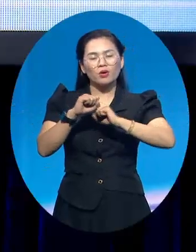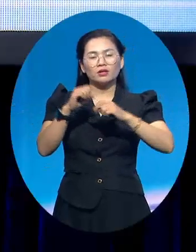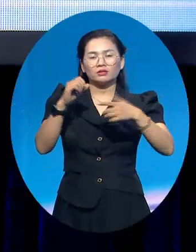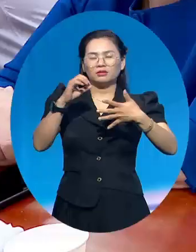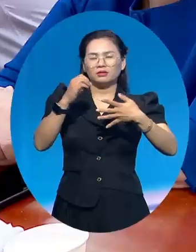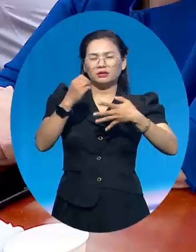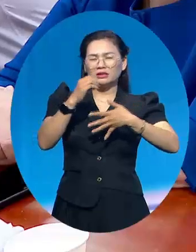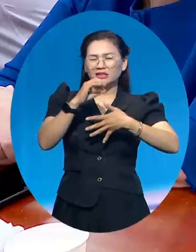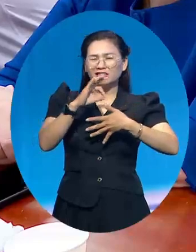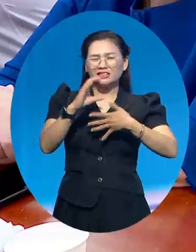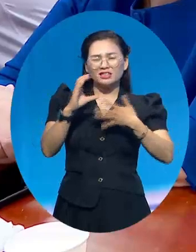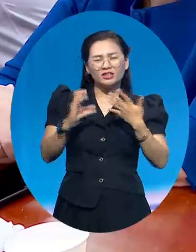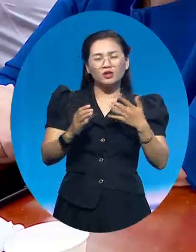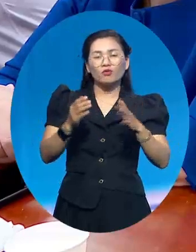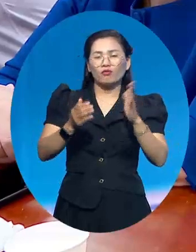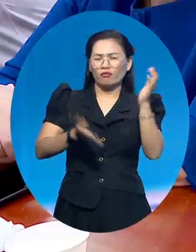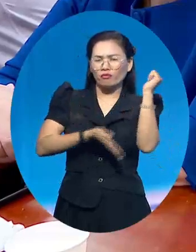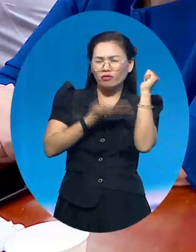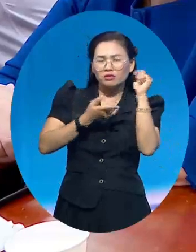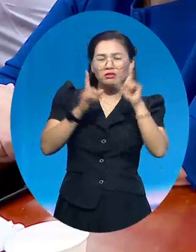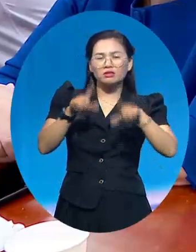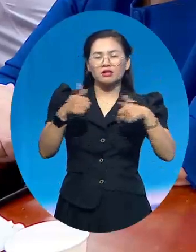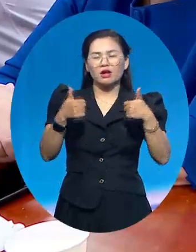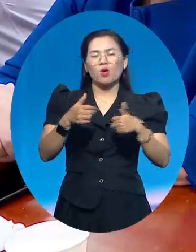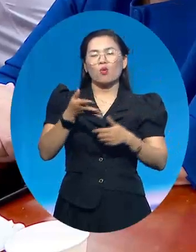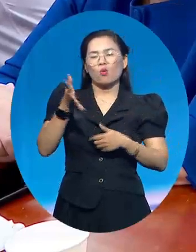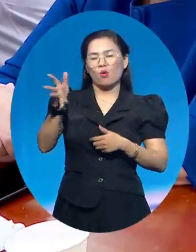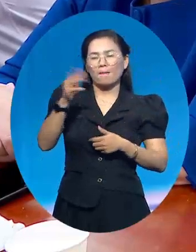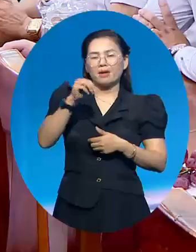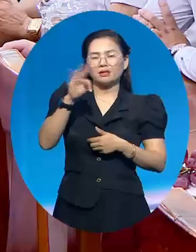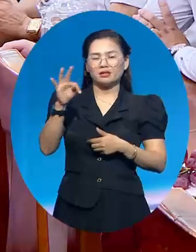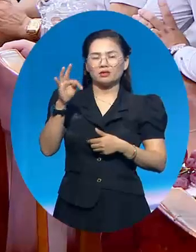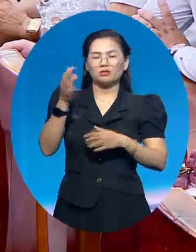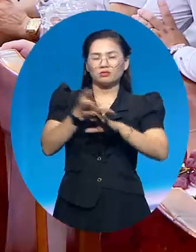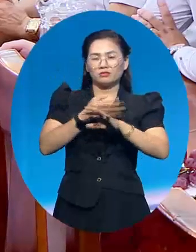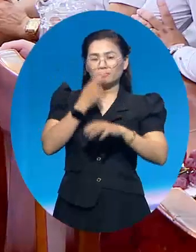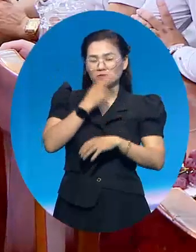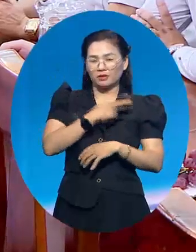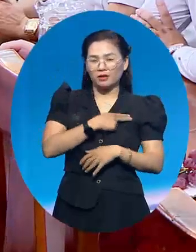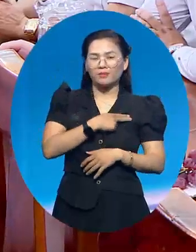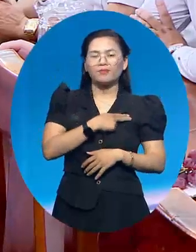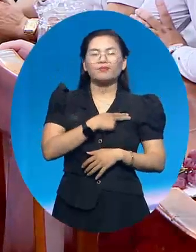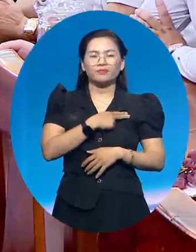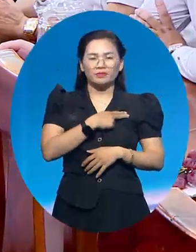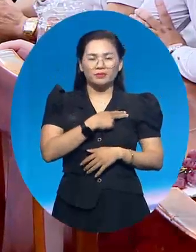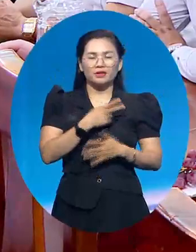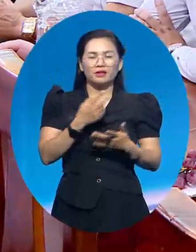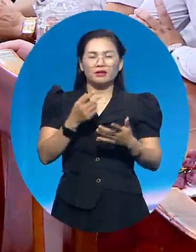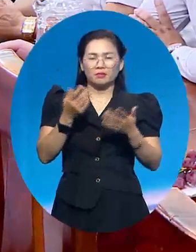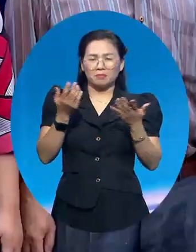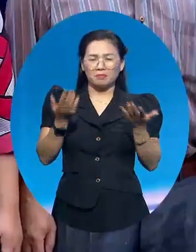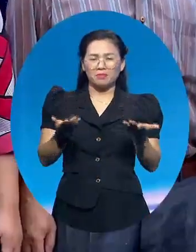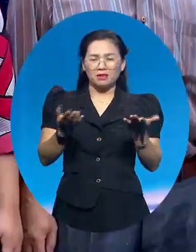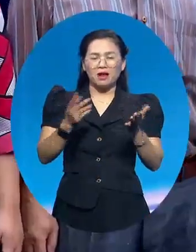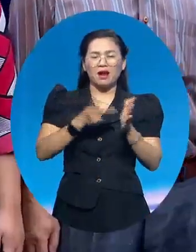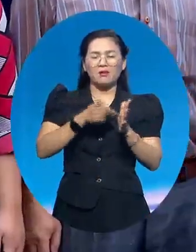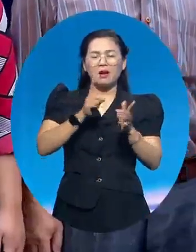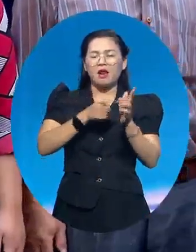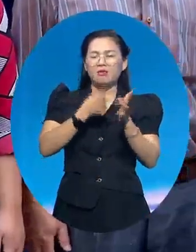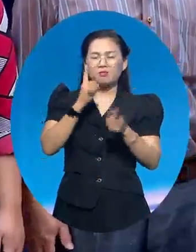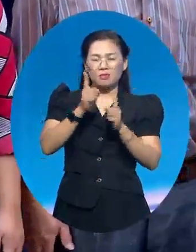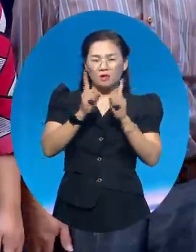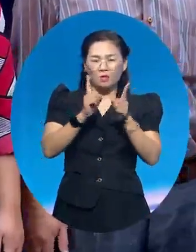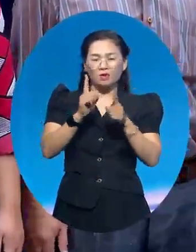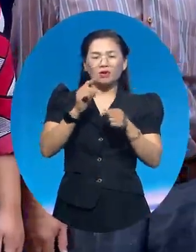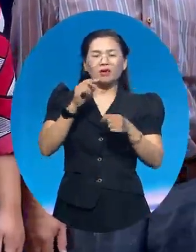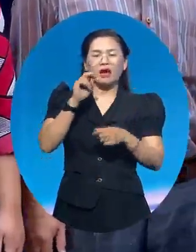mà Nghị quyết Đại hội đại biểu toàn quốc Mặt trận Tổ quốc Việt Nam lần thứ 9, Nghị quyết Đại hội đại biểu Mặt trận Tổ quốc Việt Nam thành phố lần thứ 11, nhiệm